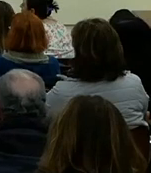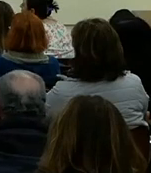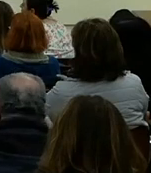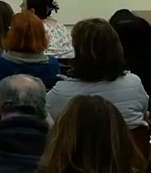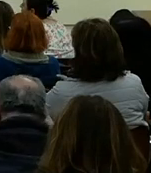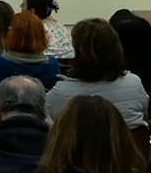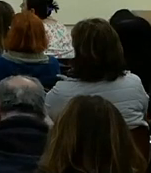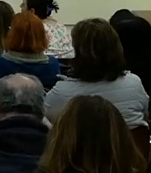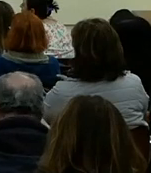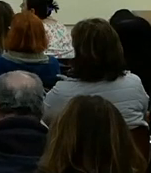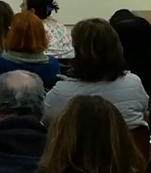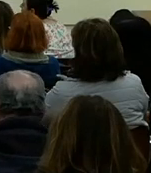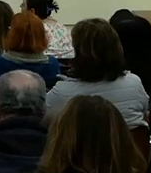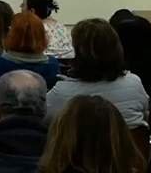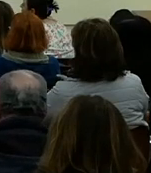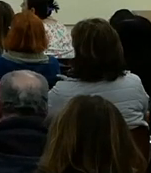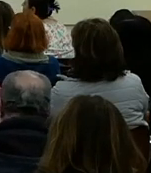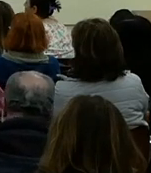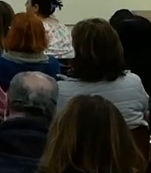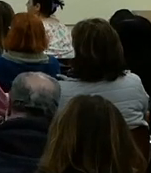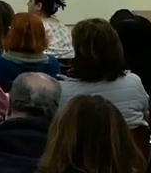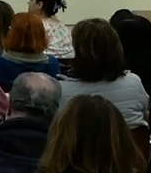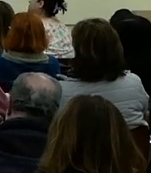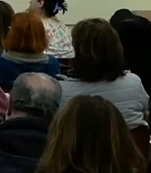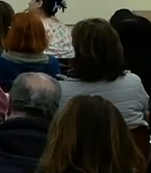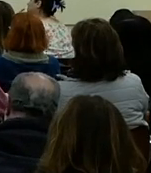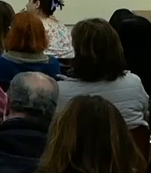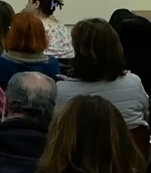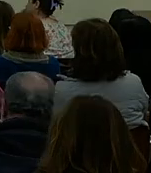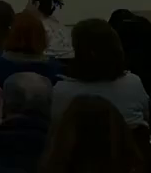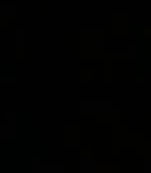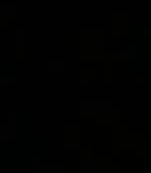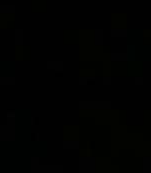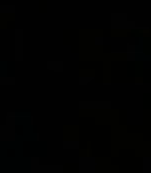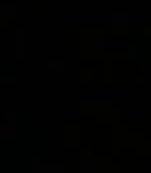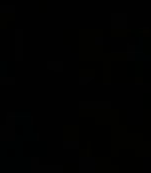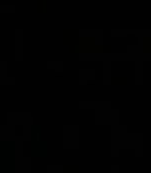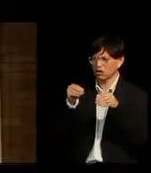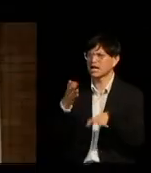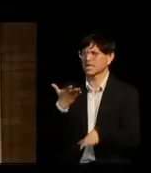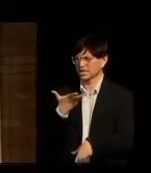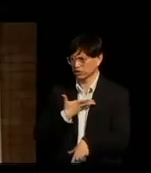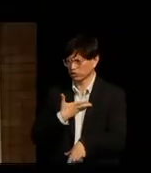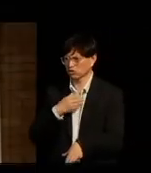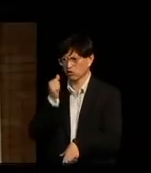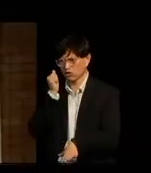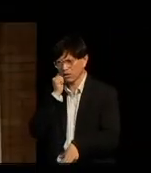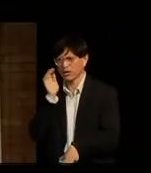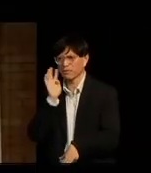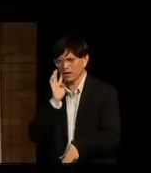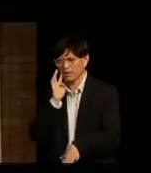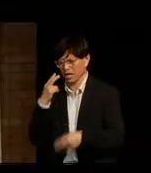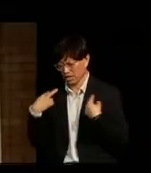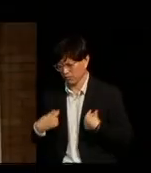di porre noi un giudizio nei confronti di questi genitori No ma anche accettare che ci sono dei genitori che che vivono delle sofferenze o